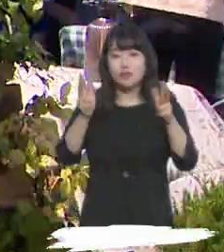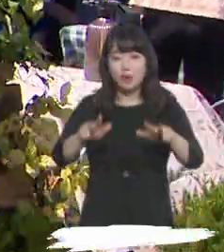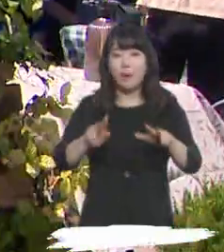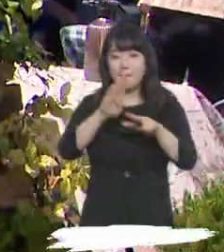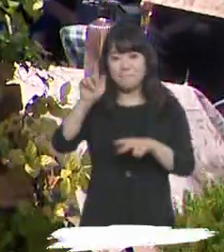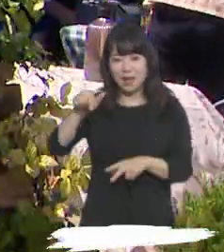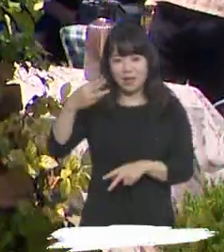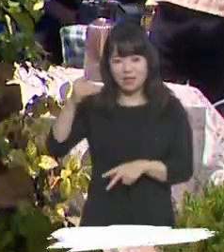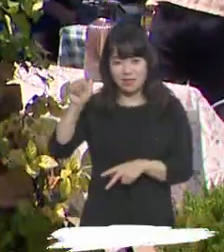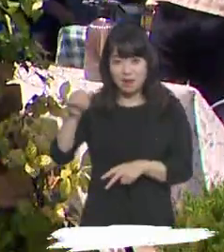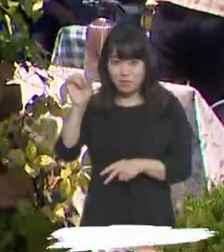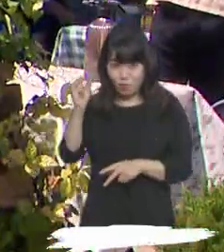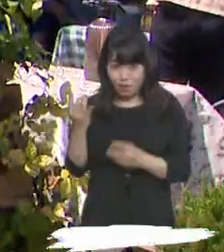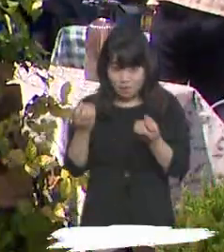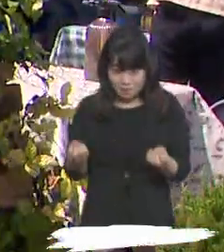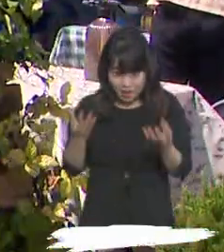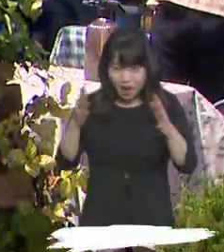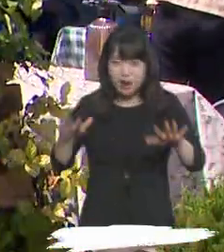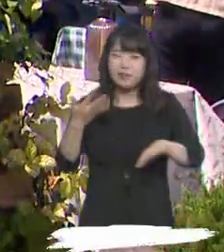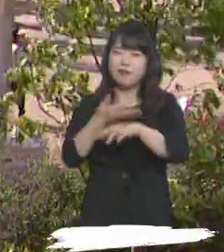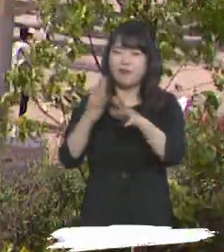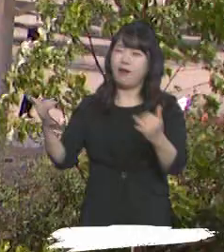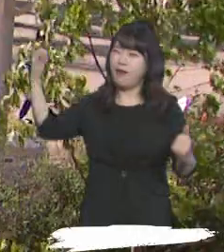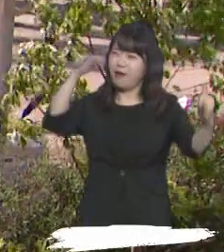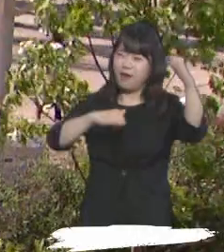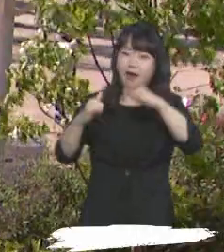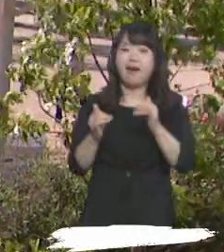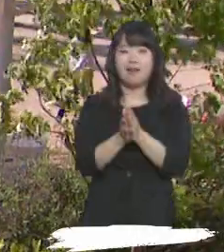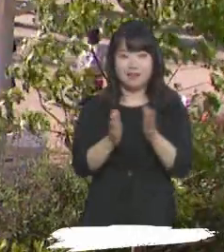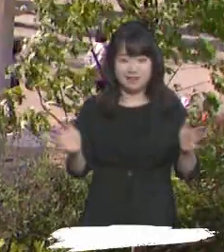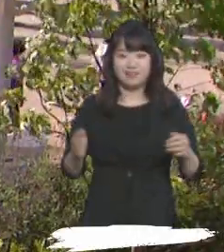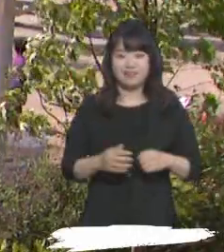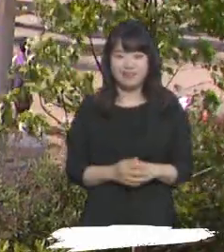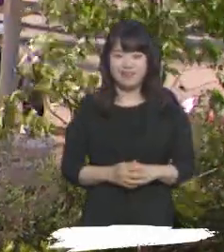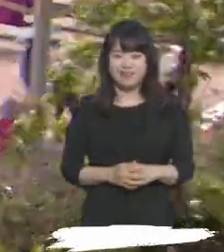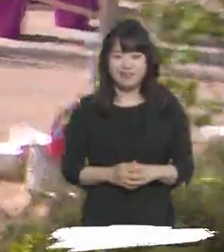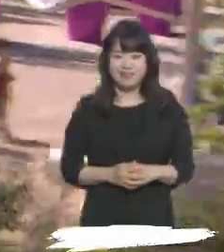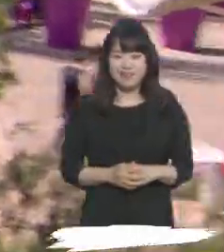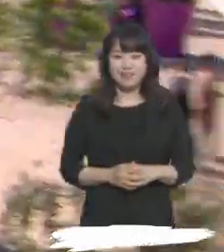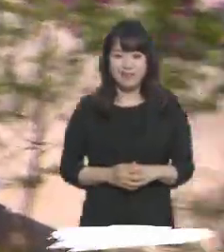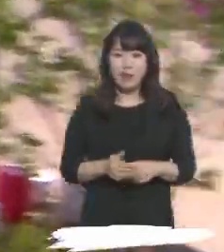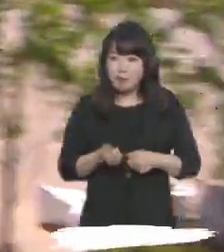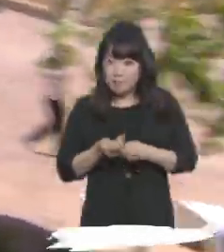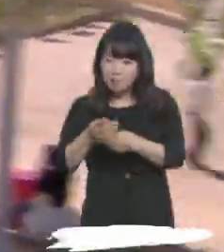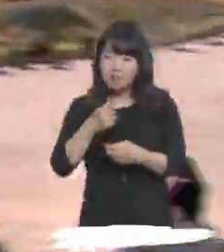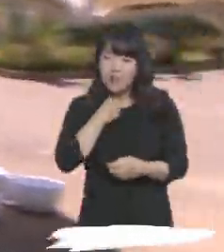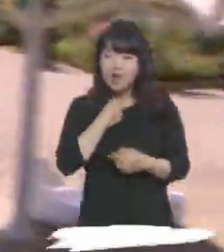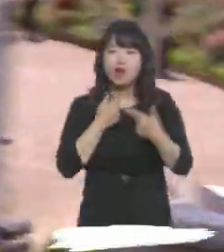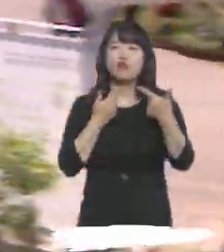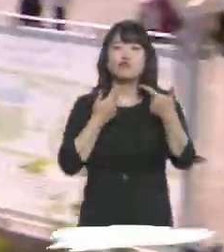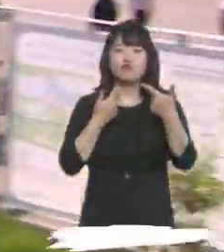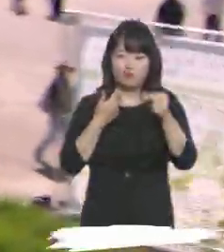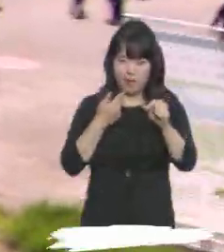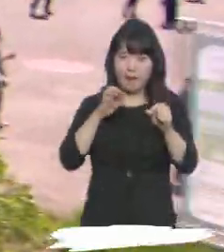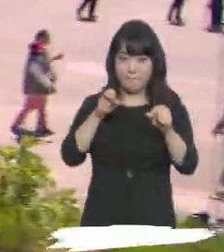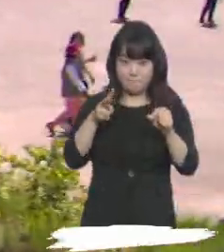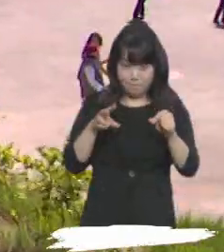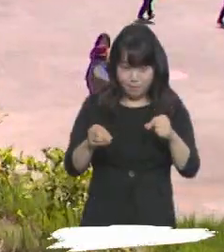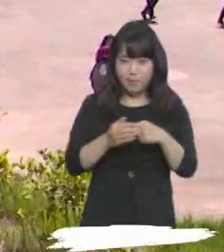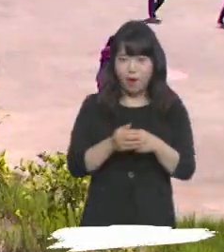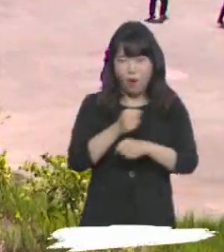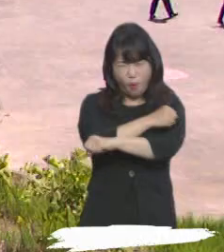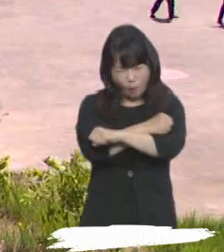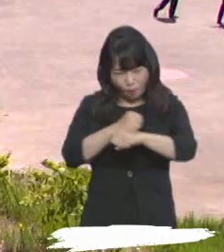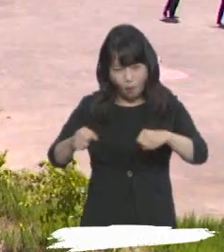서울정원박람회가 국제행사로 규모를 확대해 돌아왔습니다. 약 6만 평에 달하는 뚝섬 한강공원은